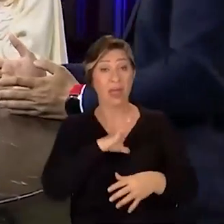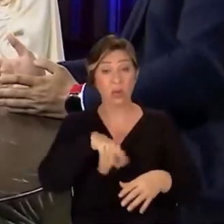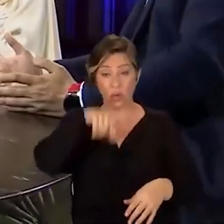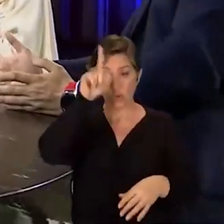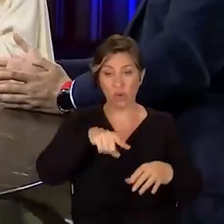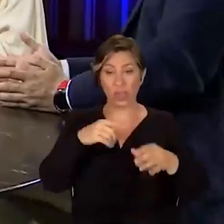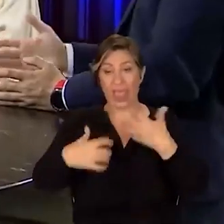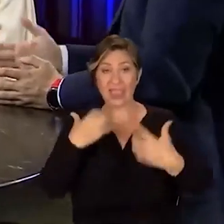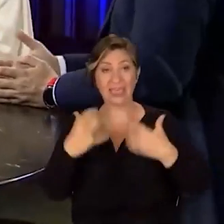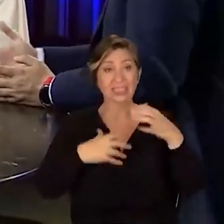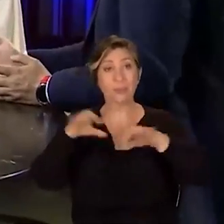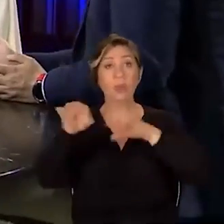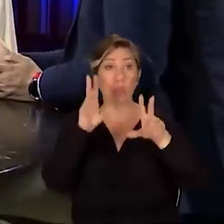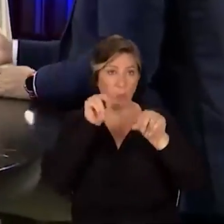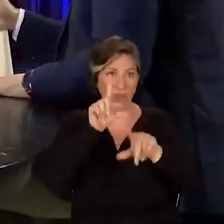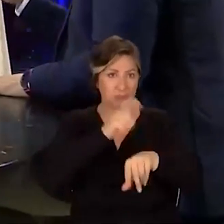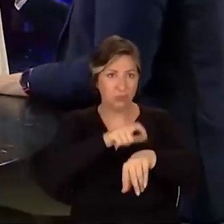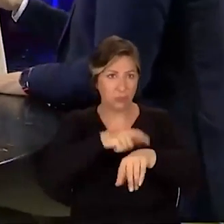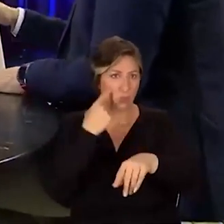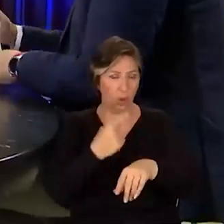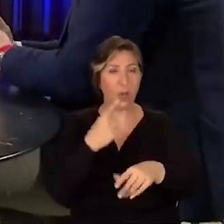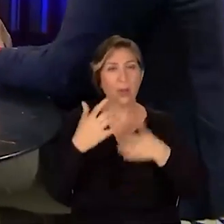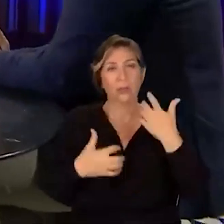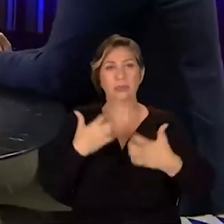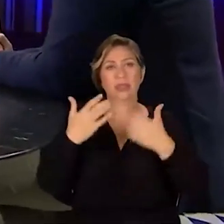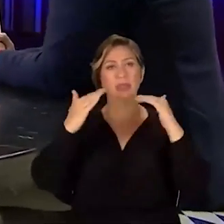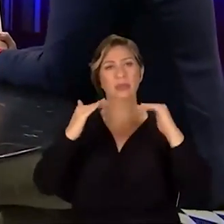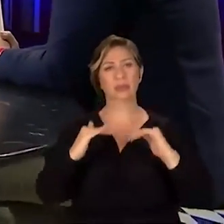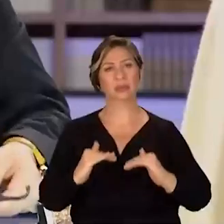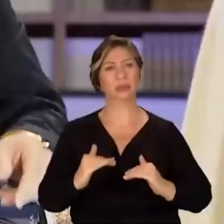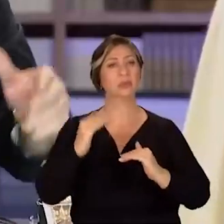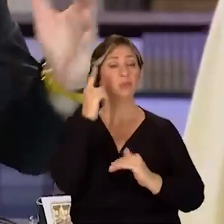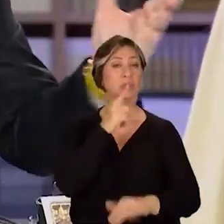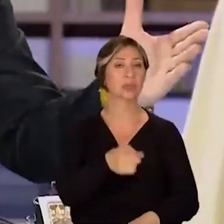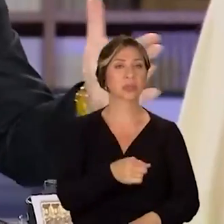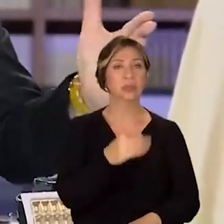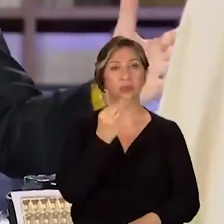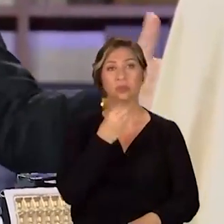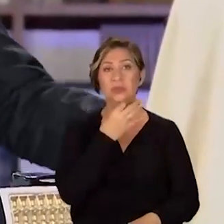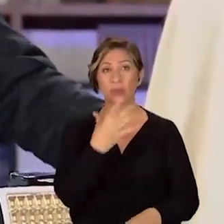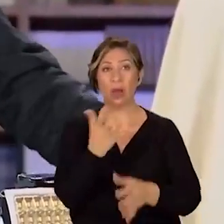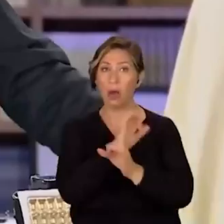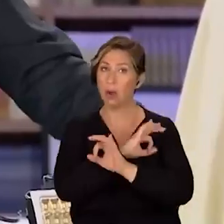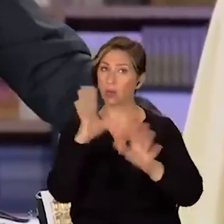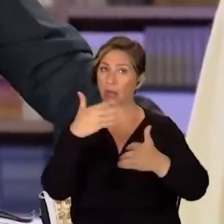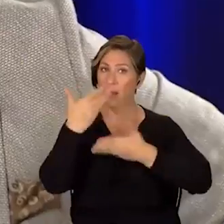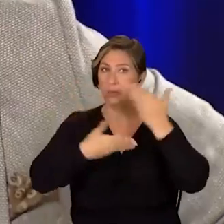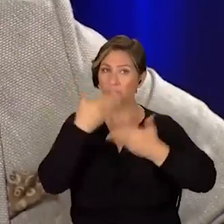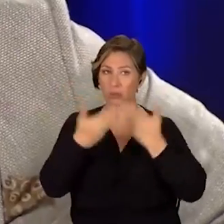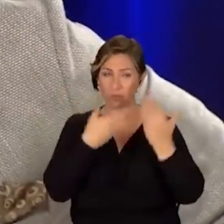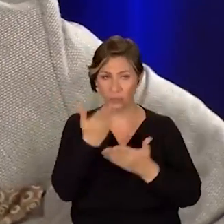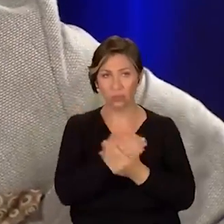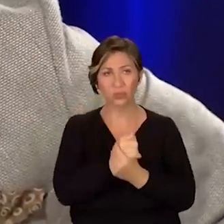planınıza uymadığınız için normalde uyunacaktı. Orada çünkü metabolizma yavaşlıyordu. Yalnız burada tabii ki bizi dinleyenlerin Bir kere teşekkür ederim. Harfilerde anlatıyorsunuz